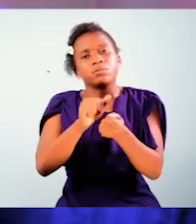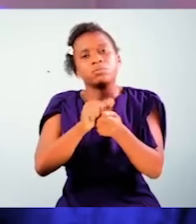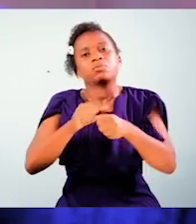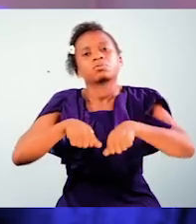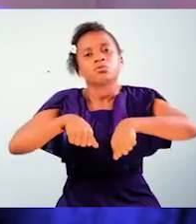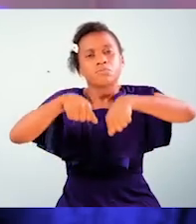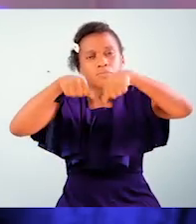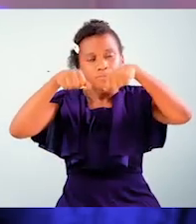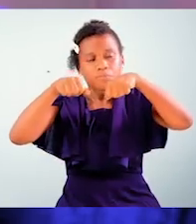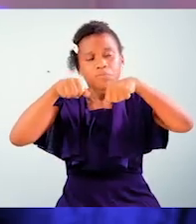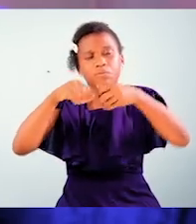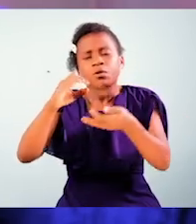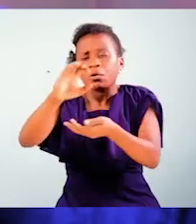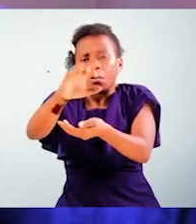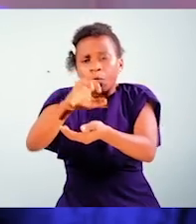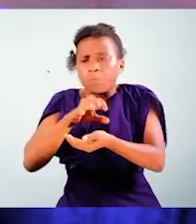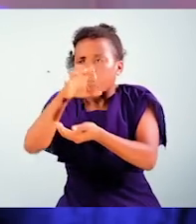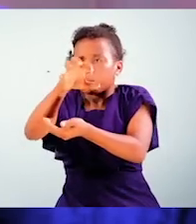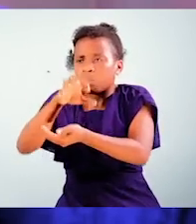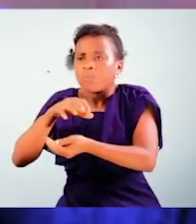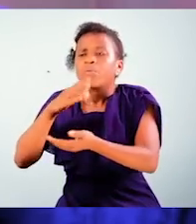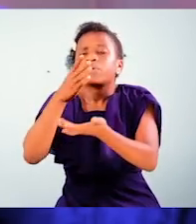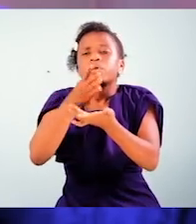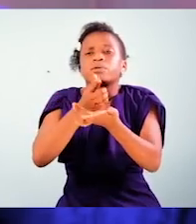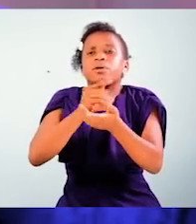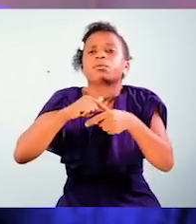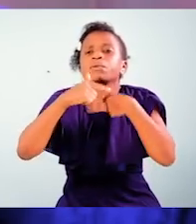sasa ni ufisadi mkubwa katika miradi